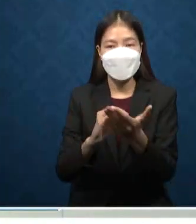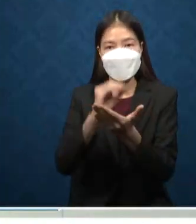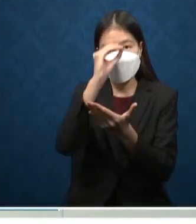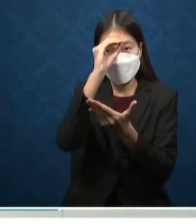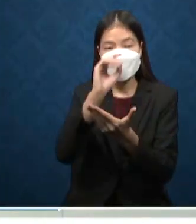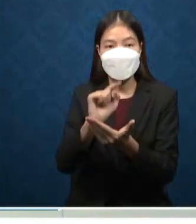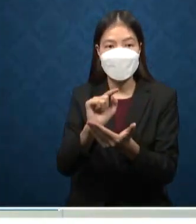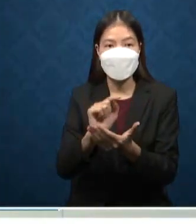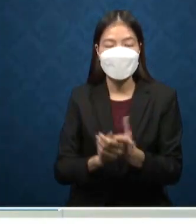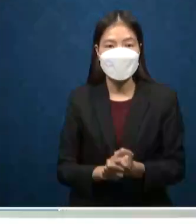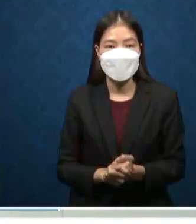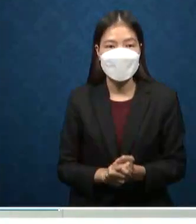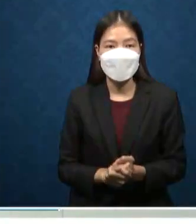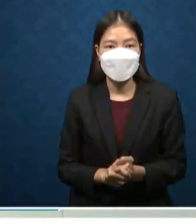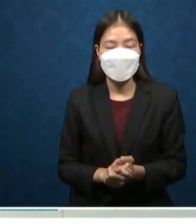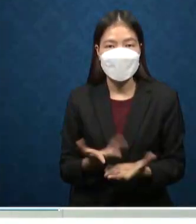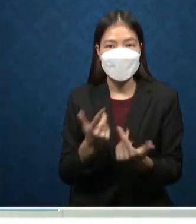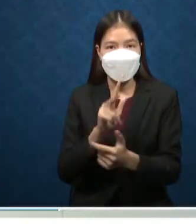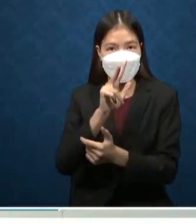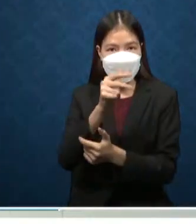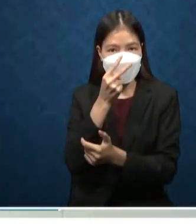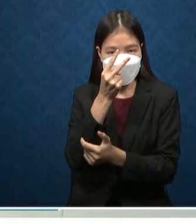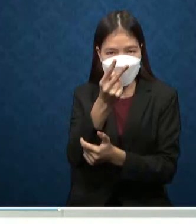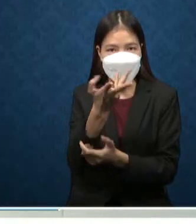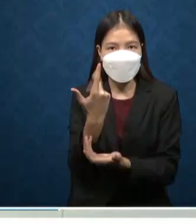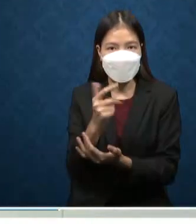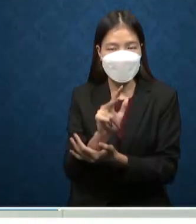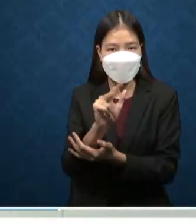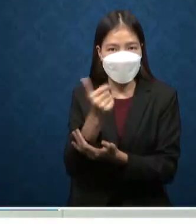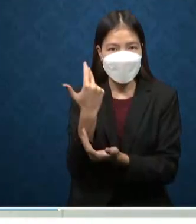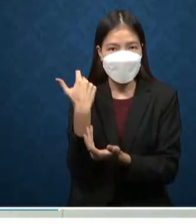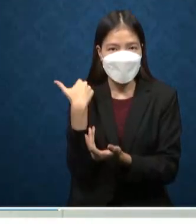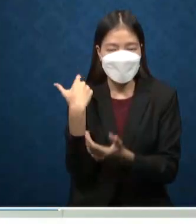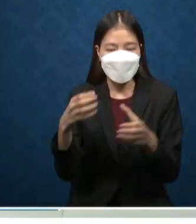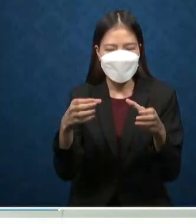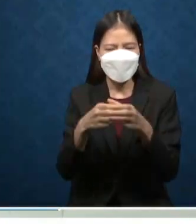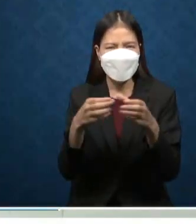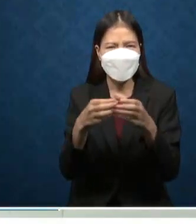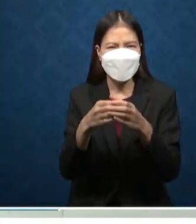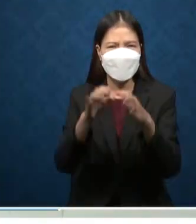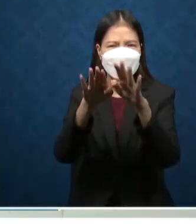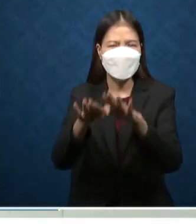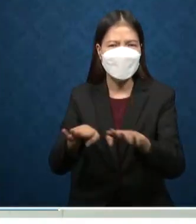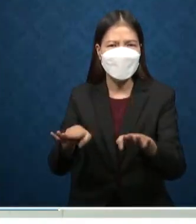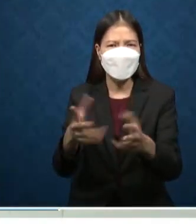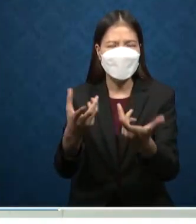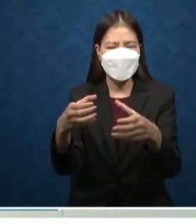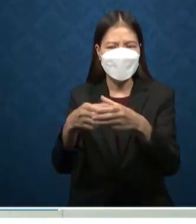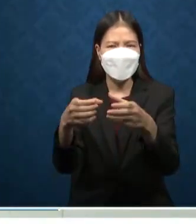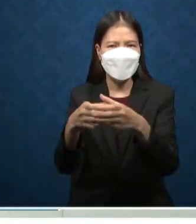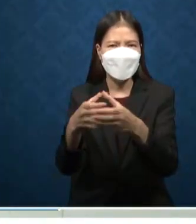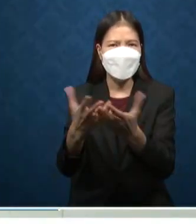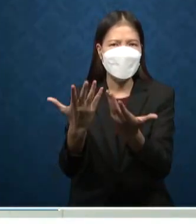เนี่ยถ้าสังเกตให้ดีเราจับจุดอยู่ที่กลุ่มคนด้อยโอกาสก็จะแบ่งเป็นพาร์ทที่ผ่านแล้